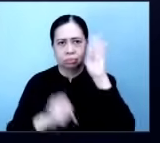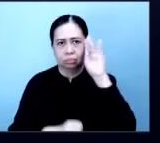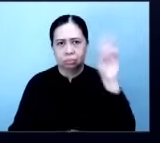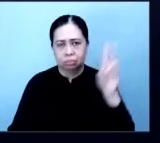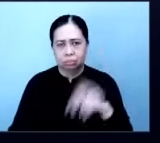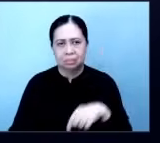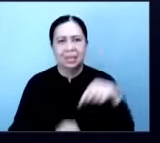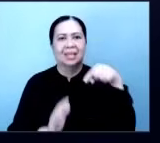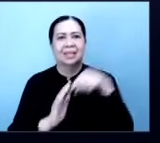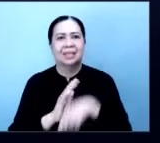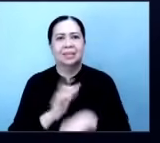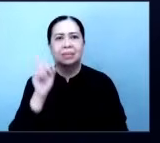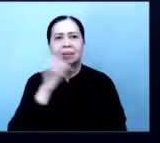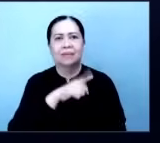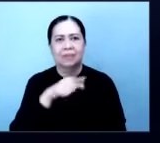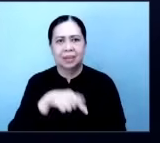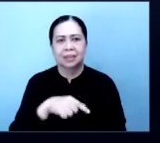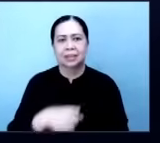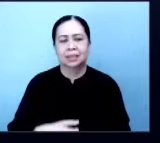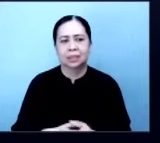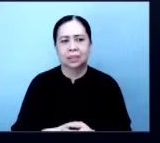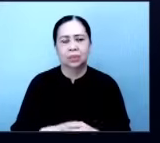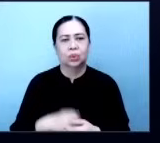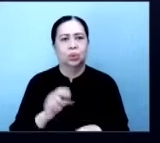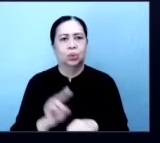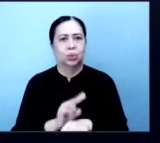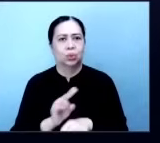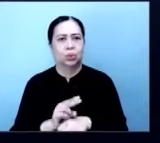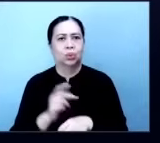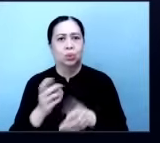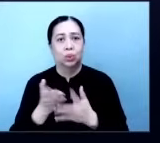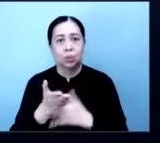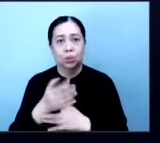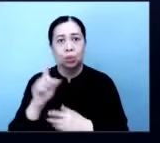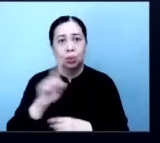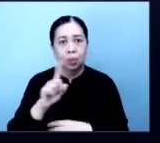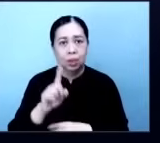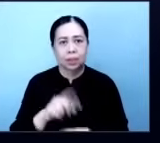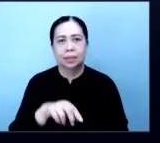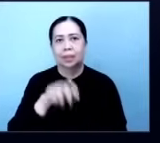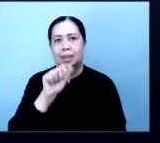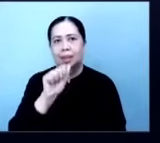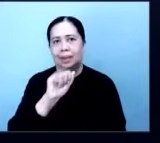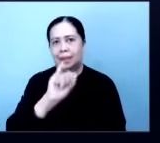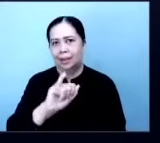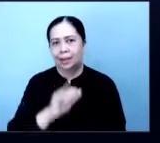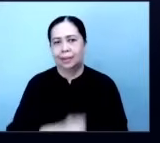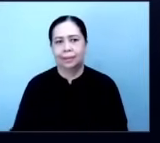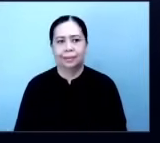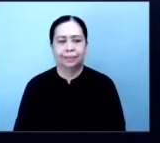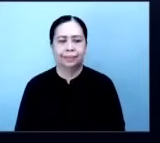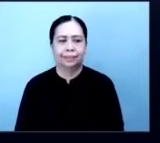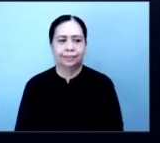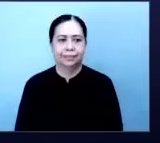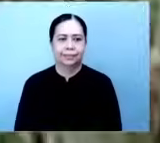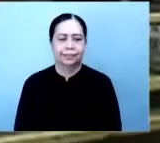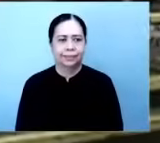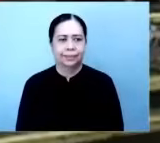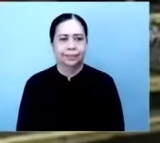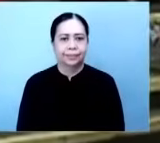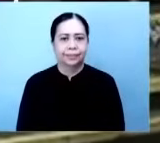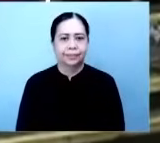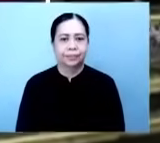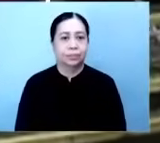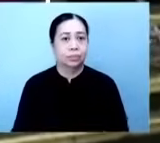Deepfake lang daw ang mga ito na minanipula lang sa pamamagitan ng Artificial Intelligence o AI. Kaya